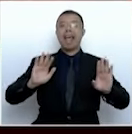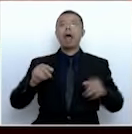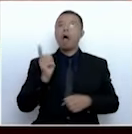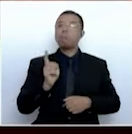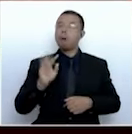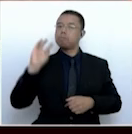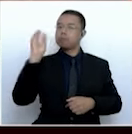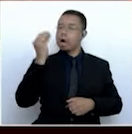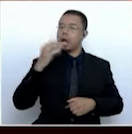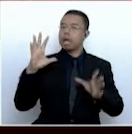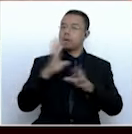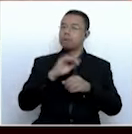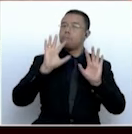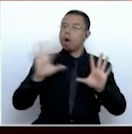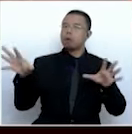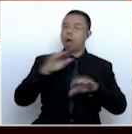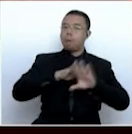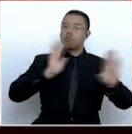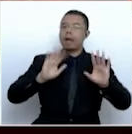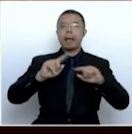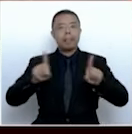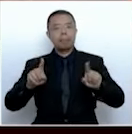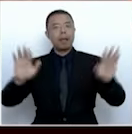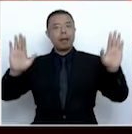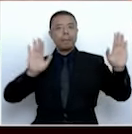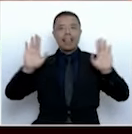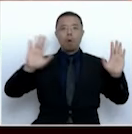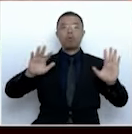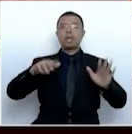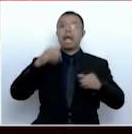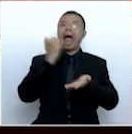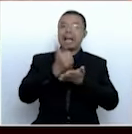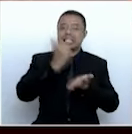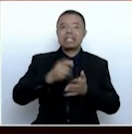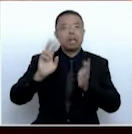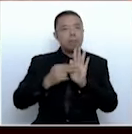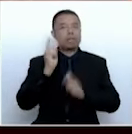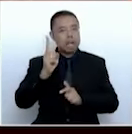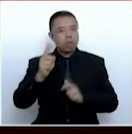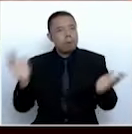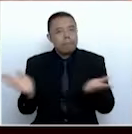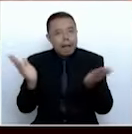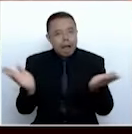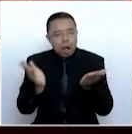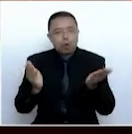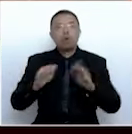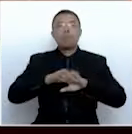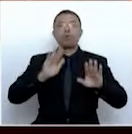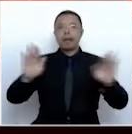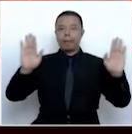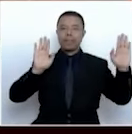simpul dari segala budaya, tapi budaya Betawi sebagai kearifan lokal tentu akan kita dahulukan dengan gerakan membangun budaya